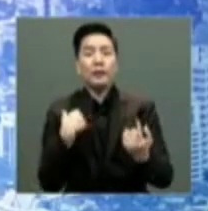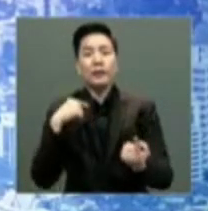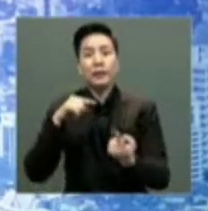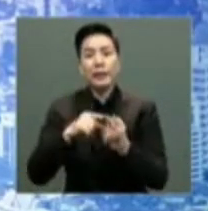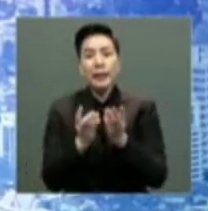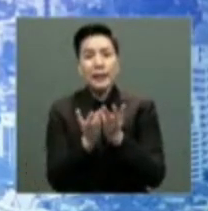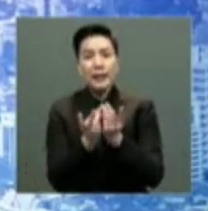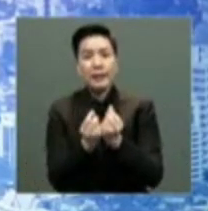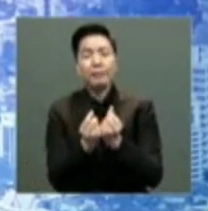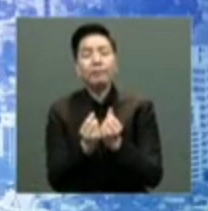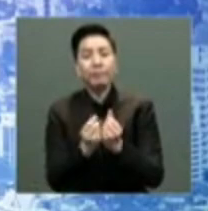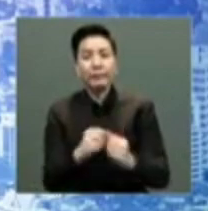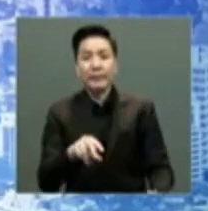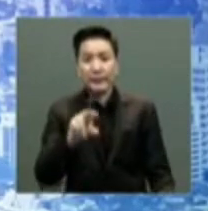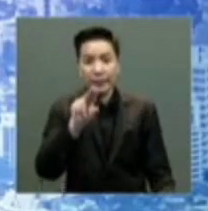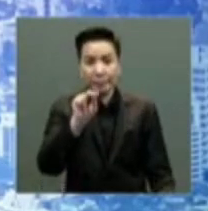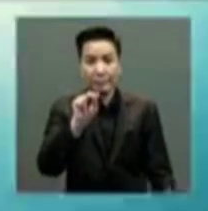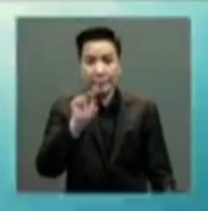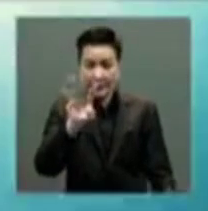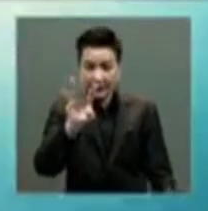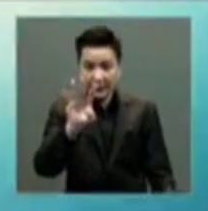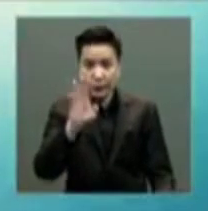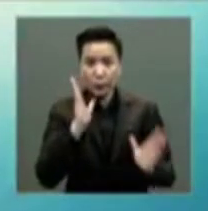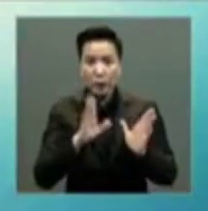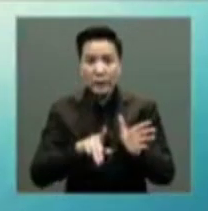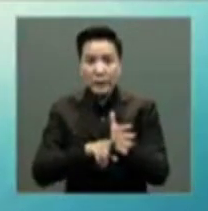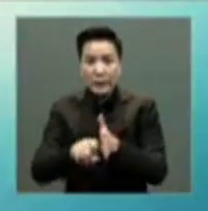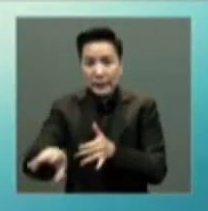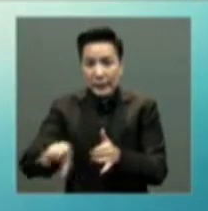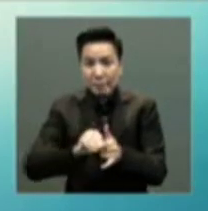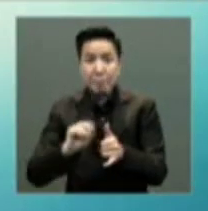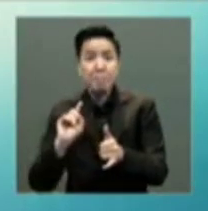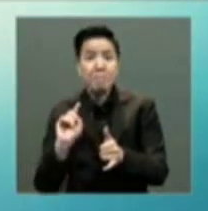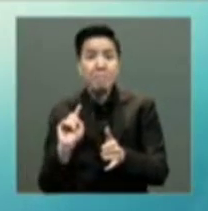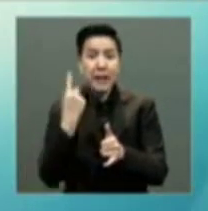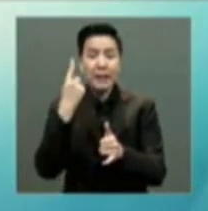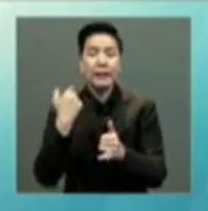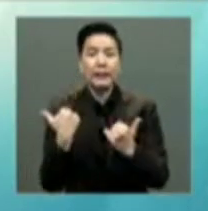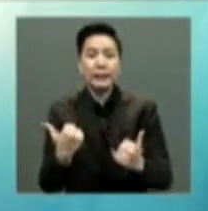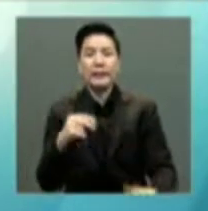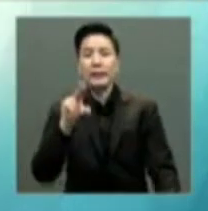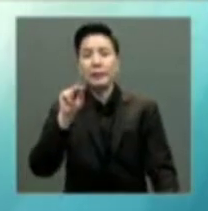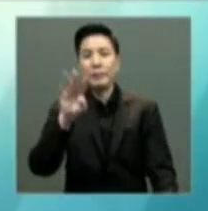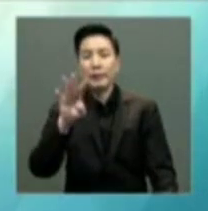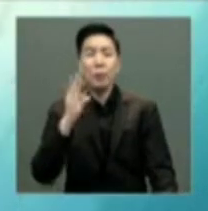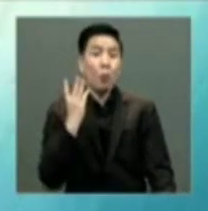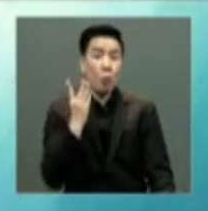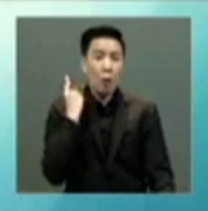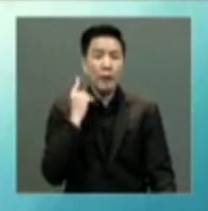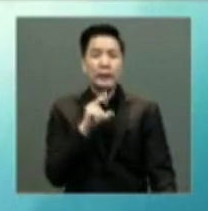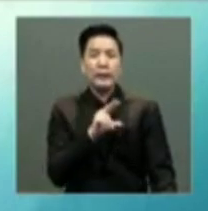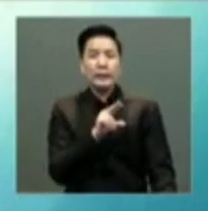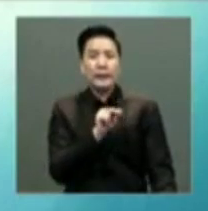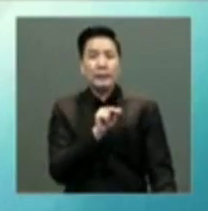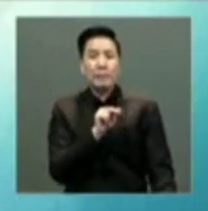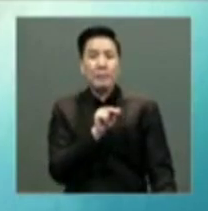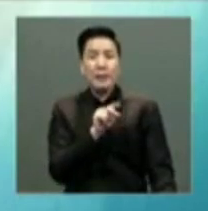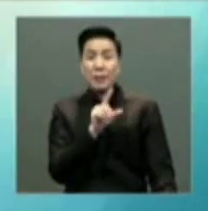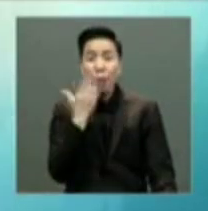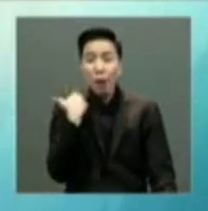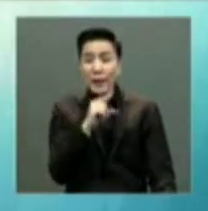แก่ผู้ป่วยใหม่นะครับที่รายงานวันนี้มาที่เลขที่34รายครับ 34รายจากเมื่อวานนี้เราดีใจว่า 28ลงเลข